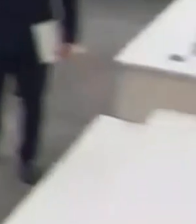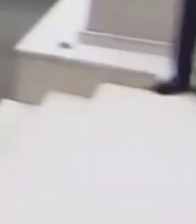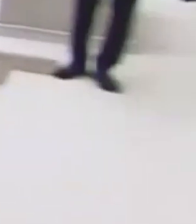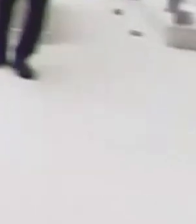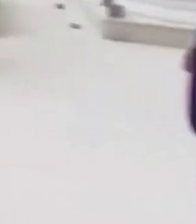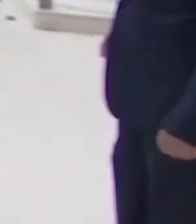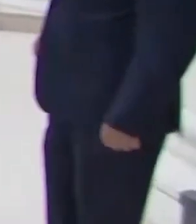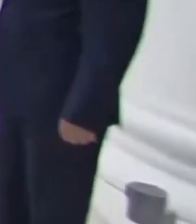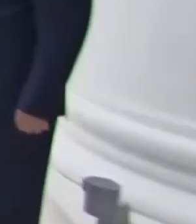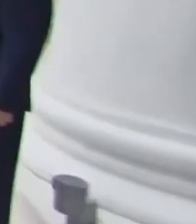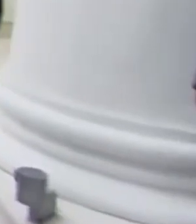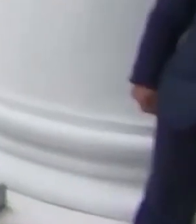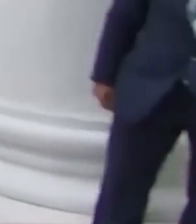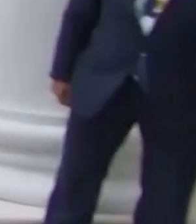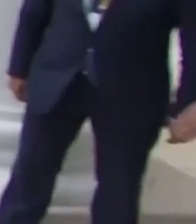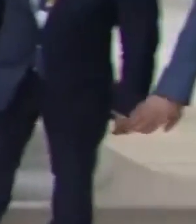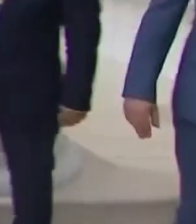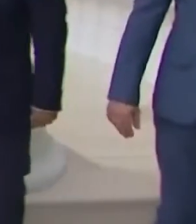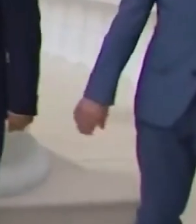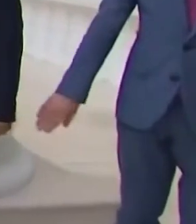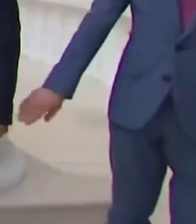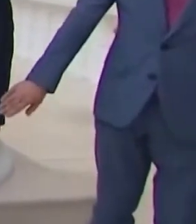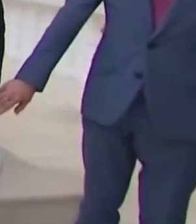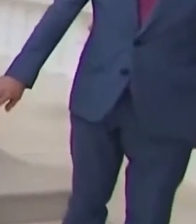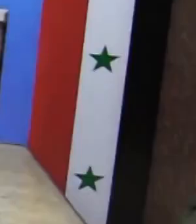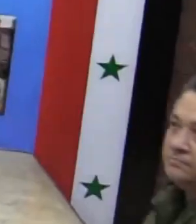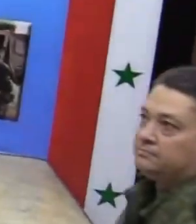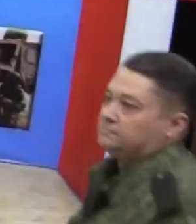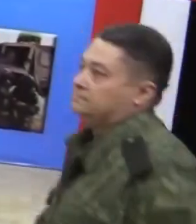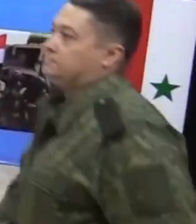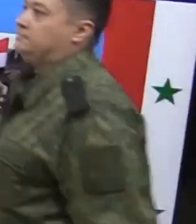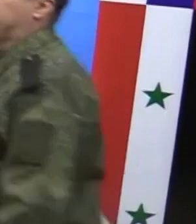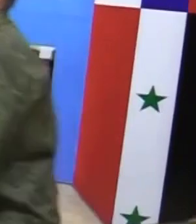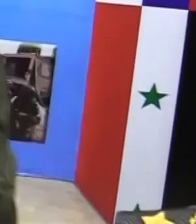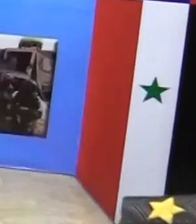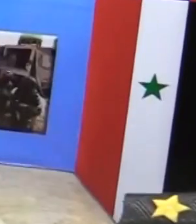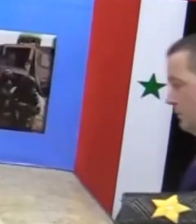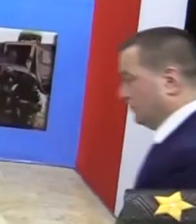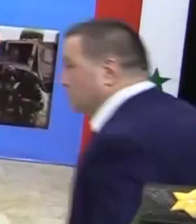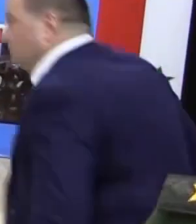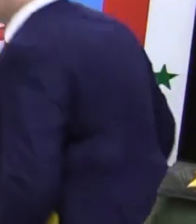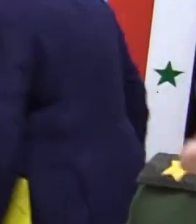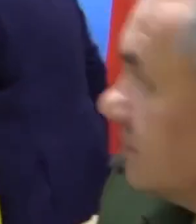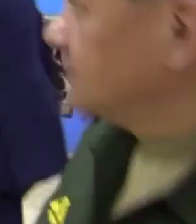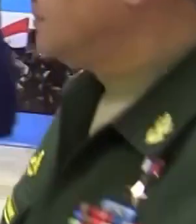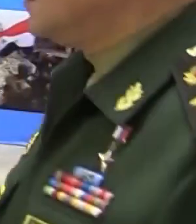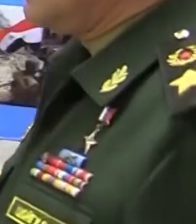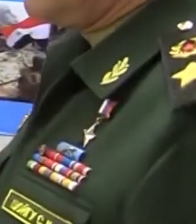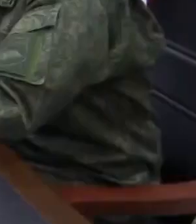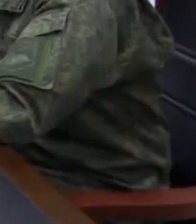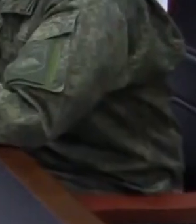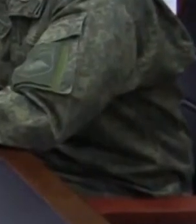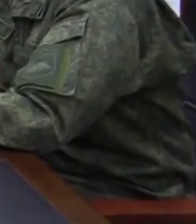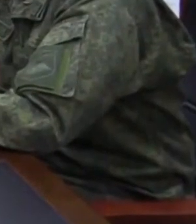Թուրքիայի նախագահը դիմել է ռուս գործընկերոջը, որ նա կազմակերպի իր ու Սիրիայի նախագահի հանդիպումը։ Էրդողանն ու Ասադը 2011-ից հետո